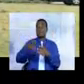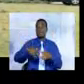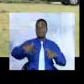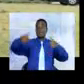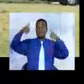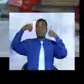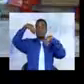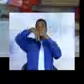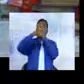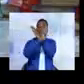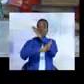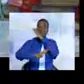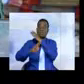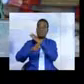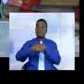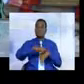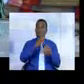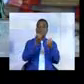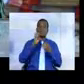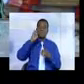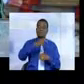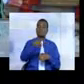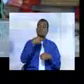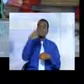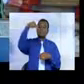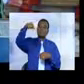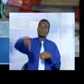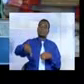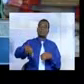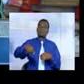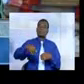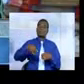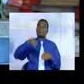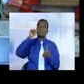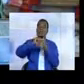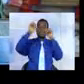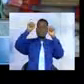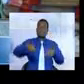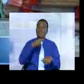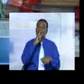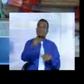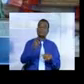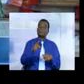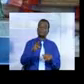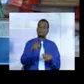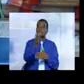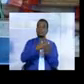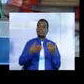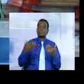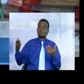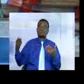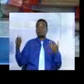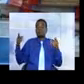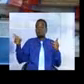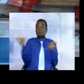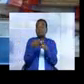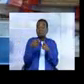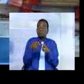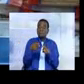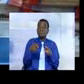l'excellence dans la région. Je voulais vous dire que, bien sûr, ça peut être quelque chose d'anodin de mettre